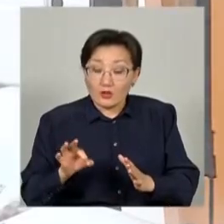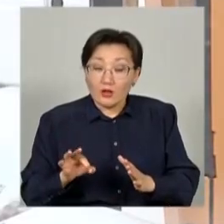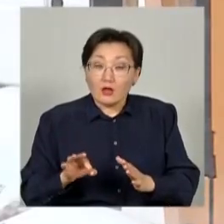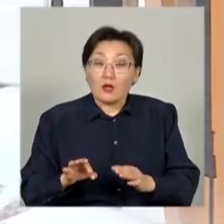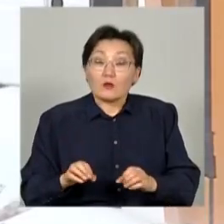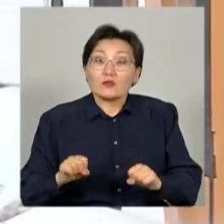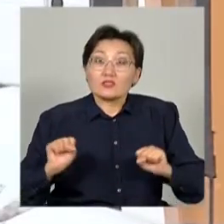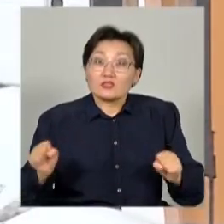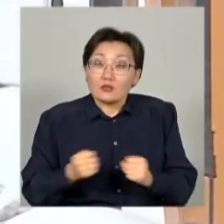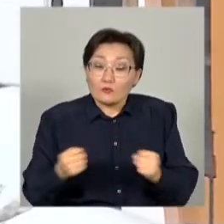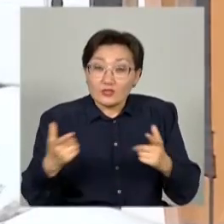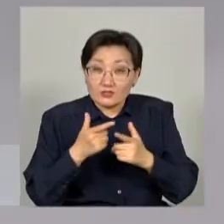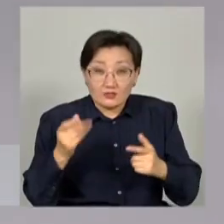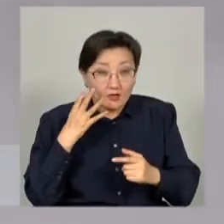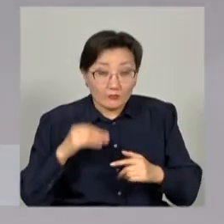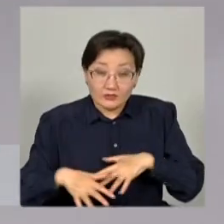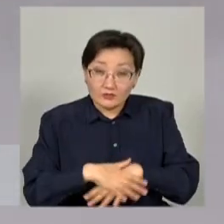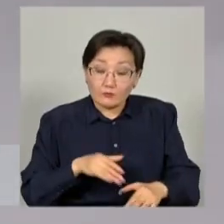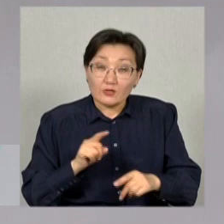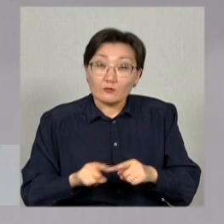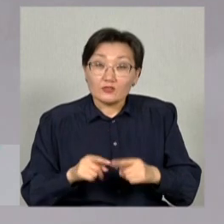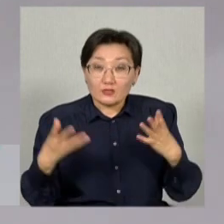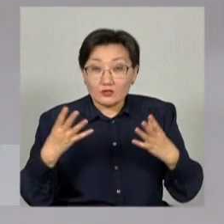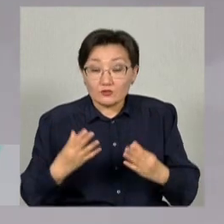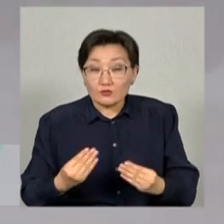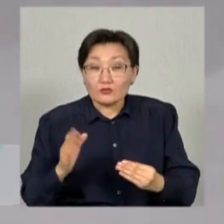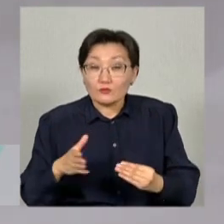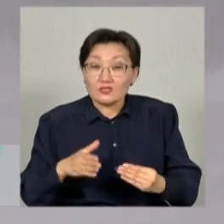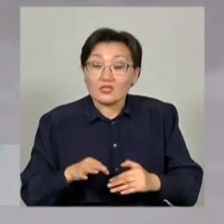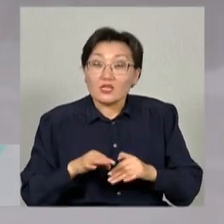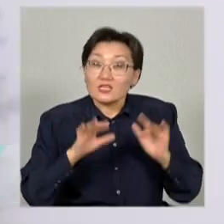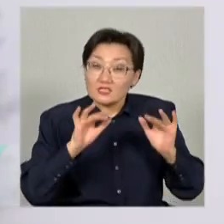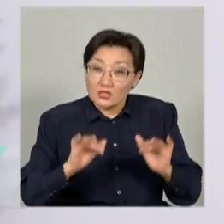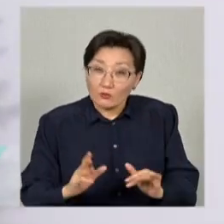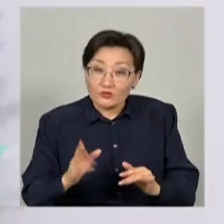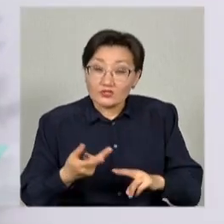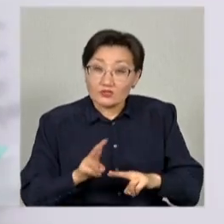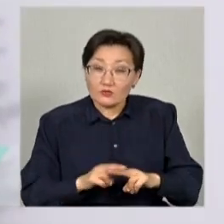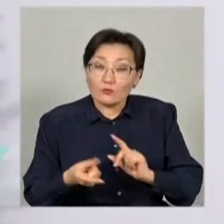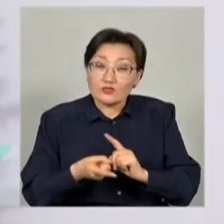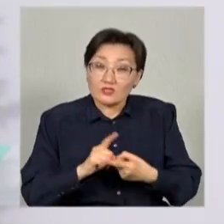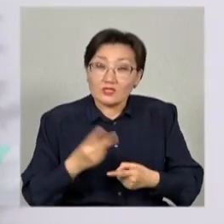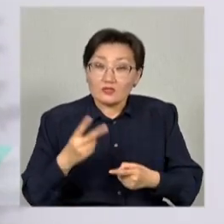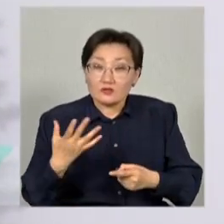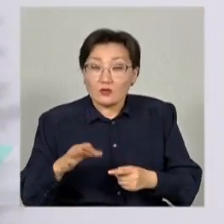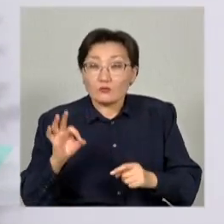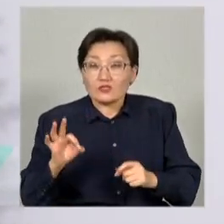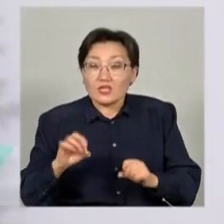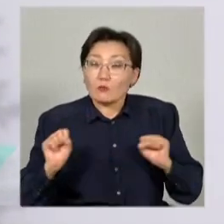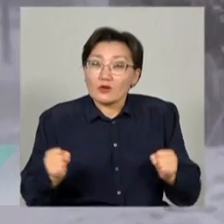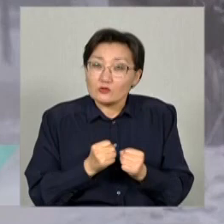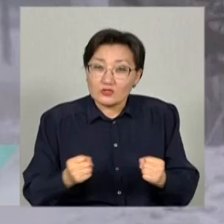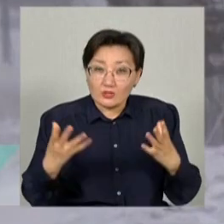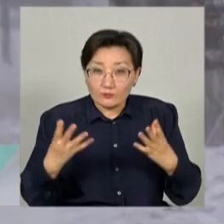аномальных морозах предупреждают и алматинцев. В ближайшие дни в южной столице будут идти сильные снегопады, которые сменят 25-градусные морозы.